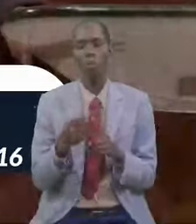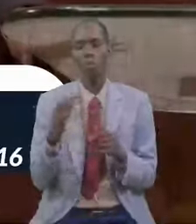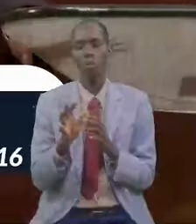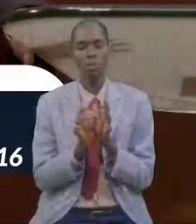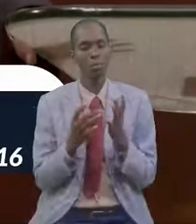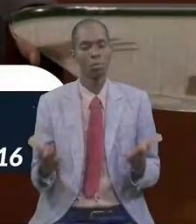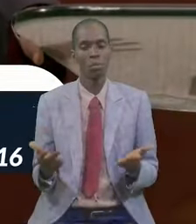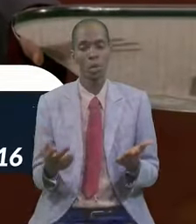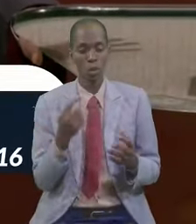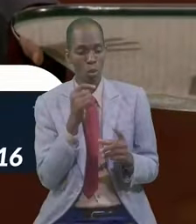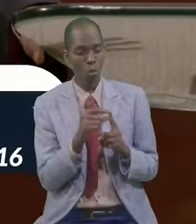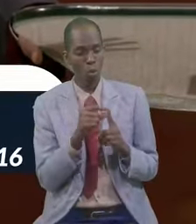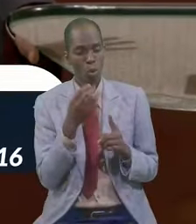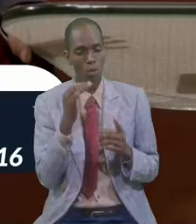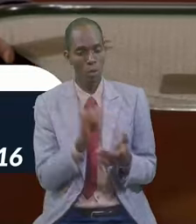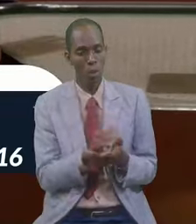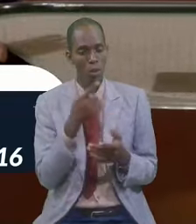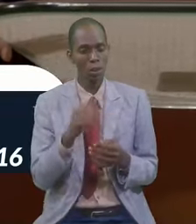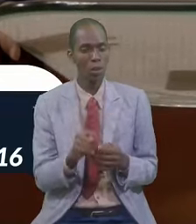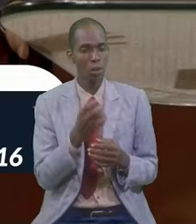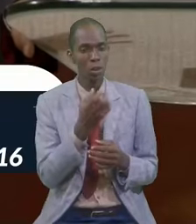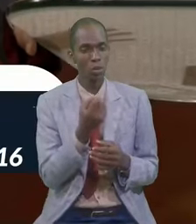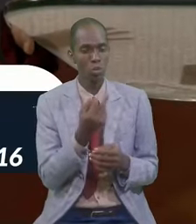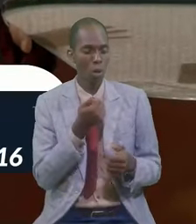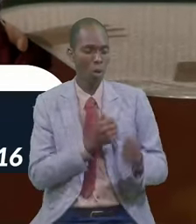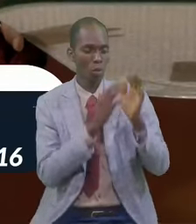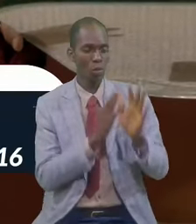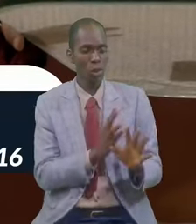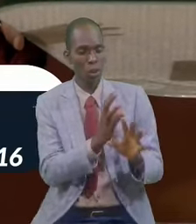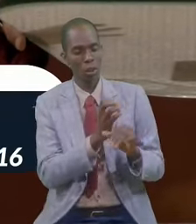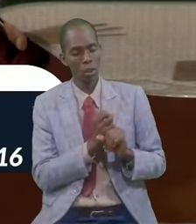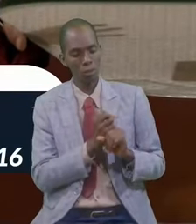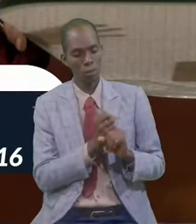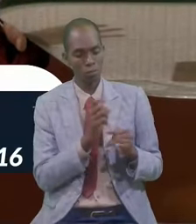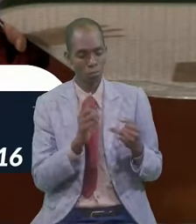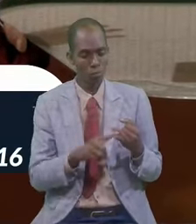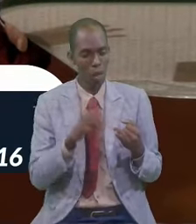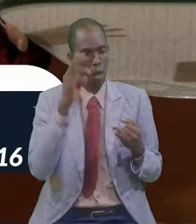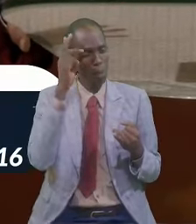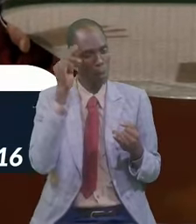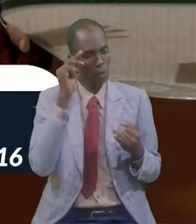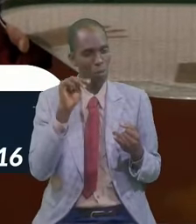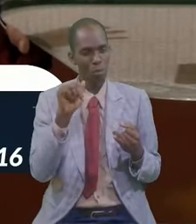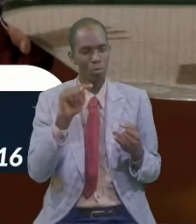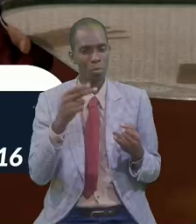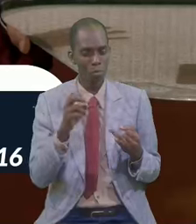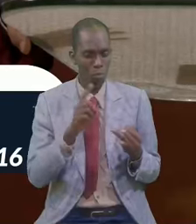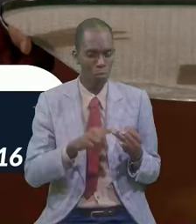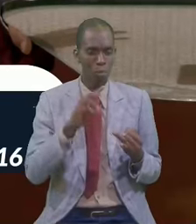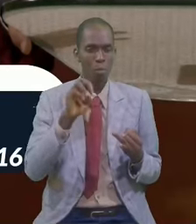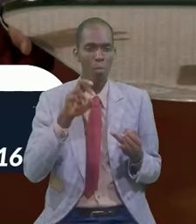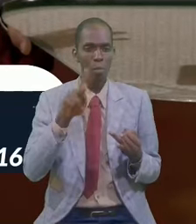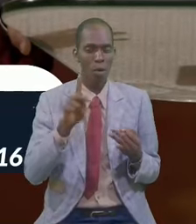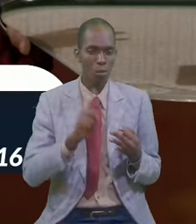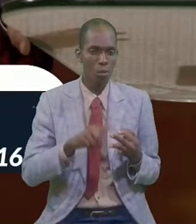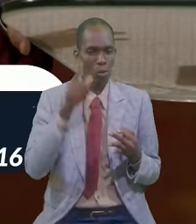toute écriture, ce que les apôtres ont reçu, ce qu'ils ont dit, toutes les écritures, Matthieu, Marc,